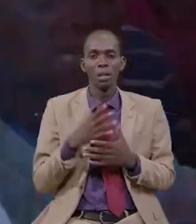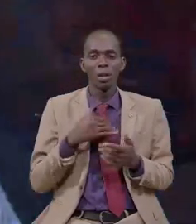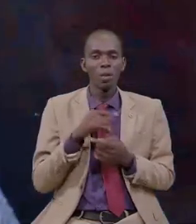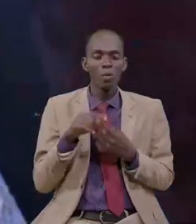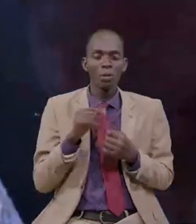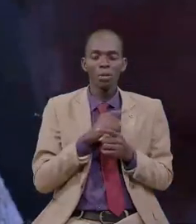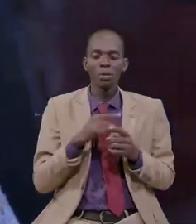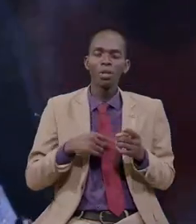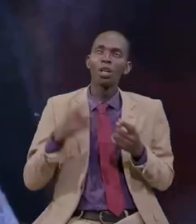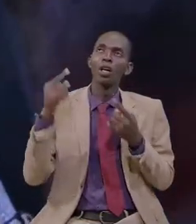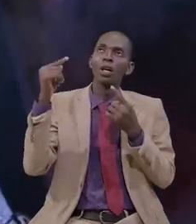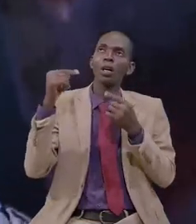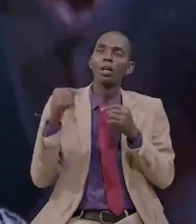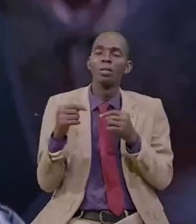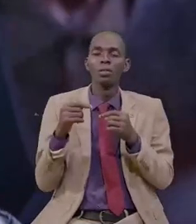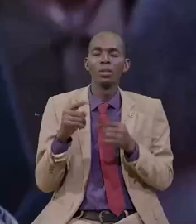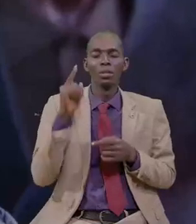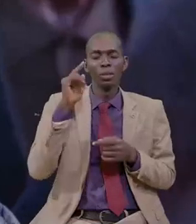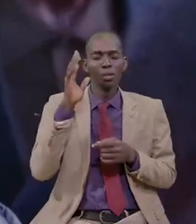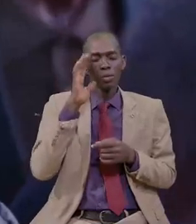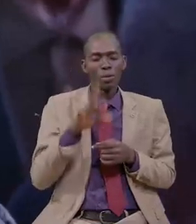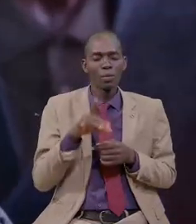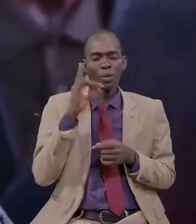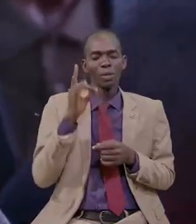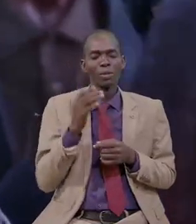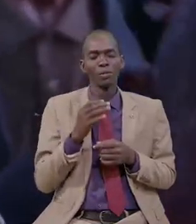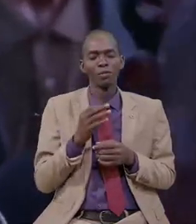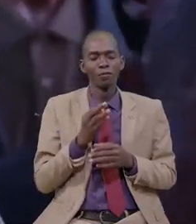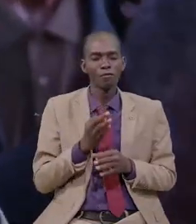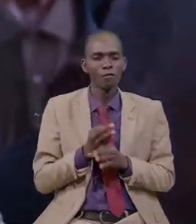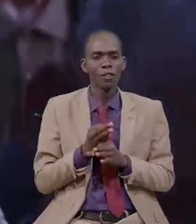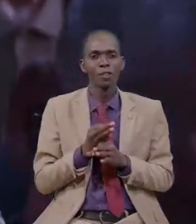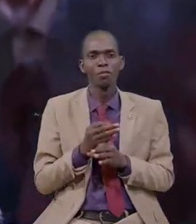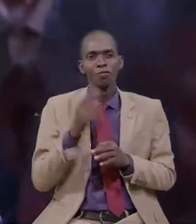Et quand le Seigneur viendra, il trouvera la foi, la